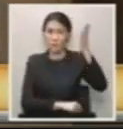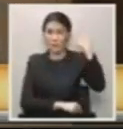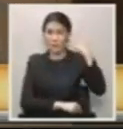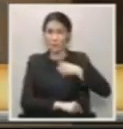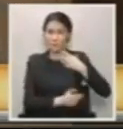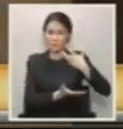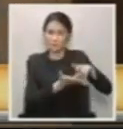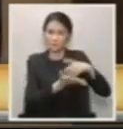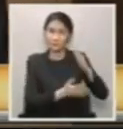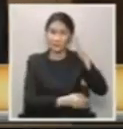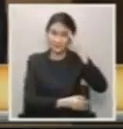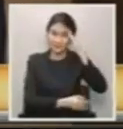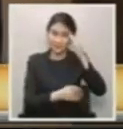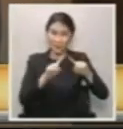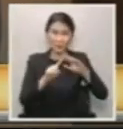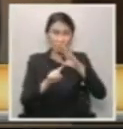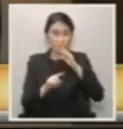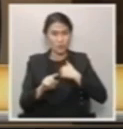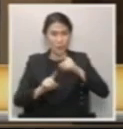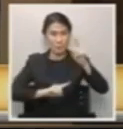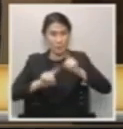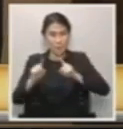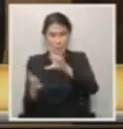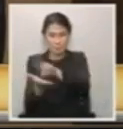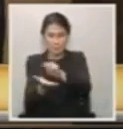ฉะนั้นการสำรวจการประเมินนั้นก็จะ